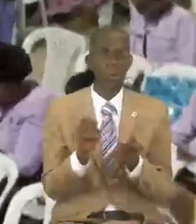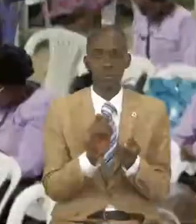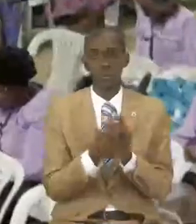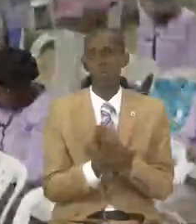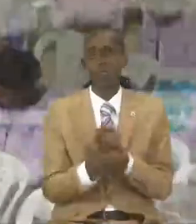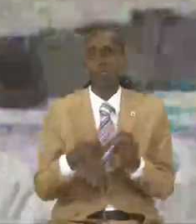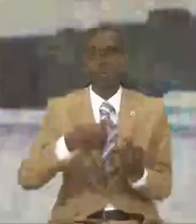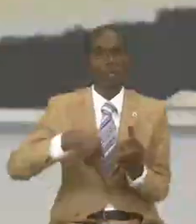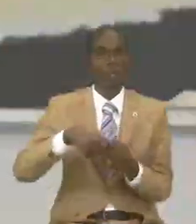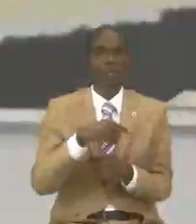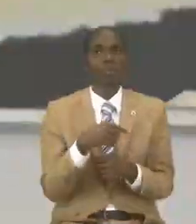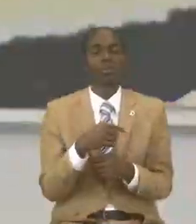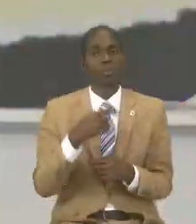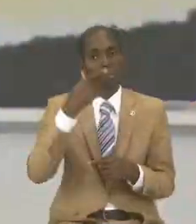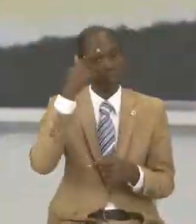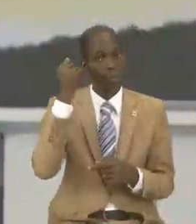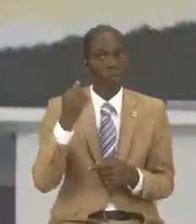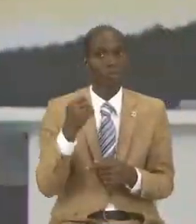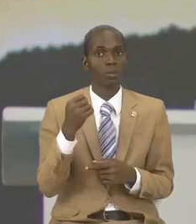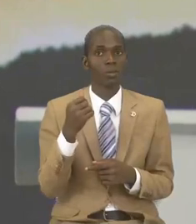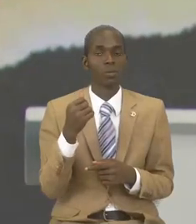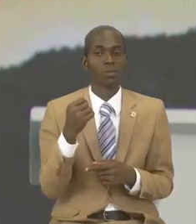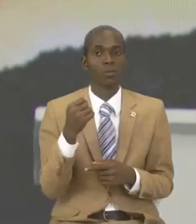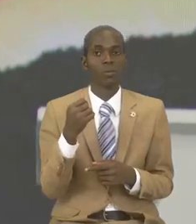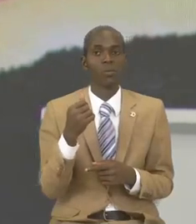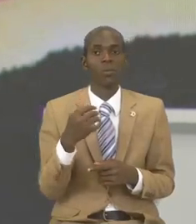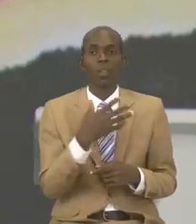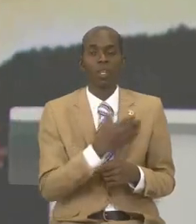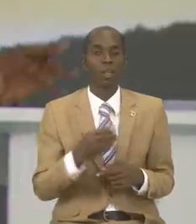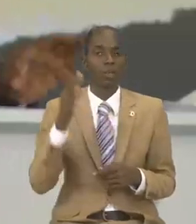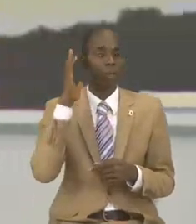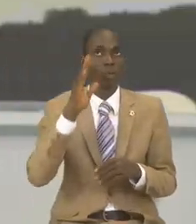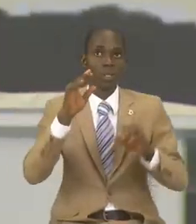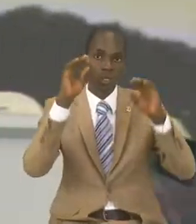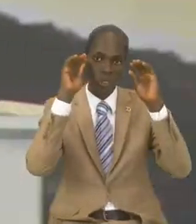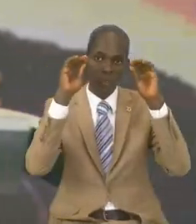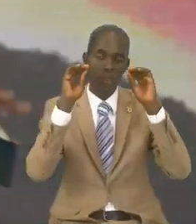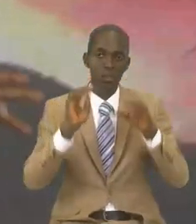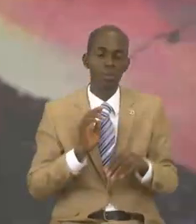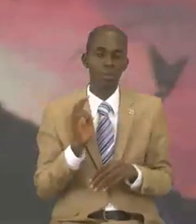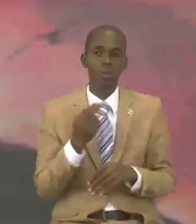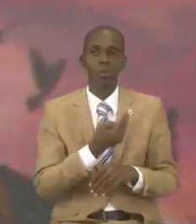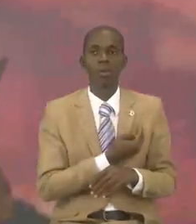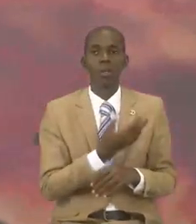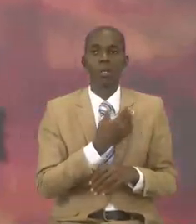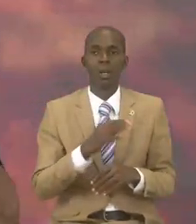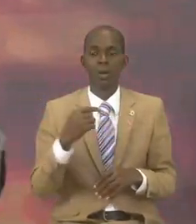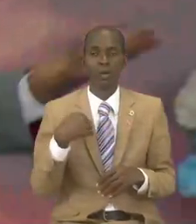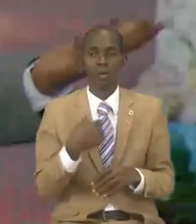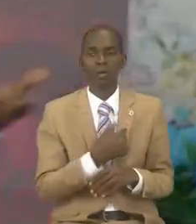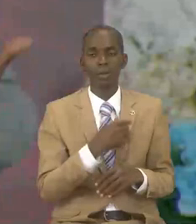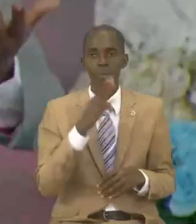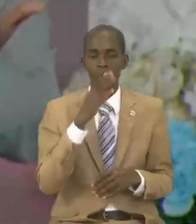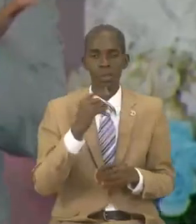transformées. Il vient pour nous illuminer et pour nous éduquer. Et en tant qu'étudiant